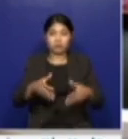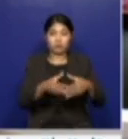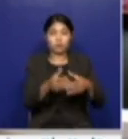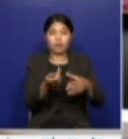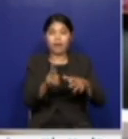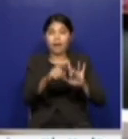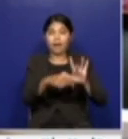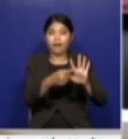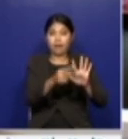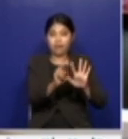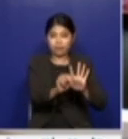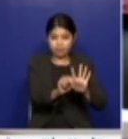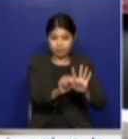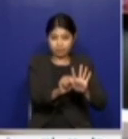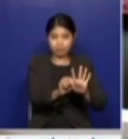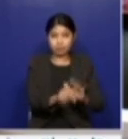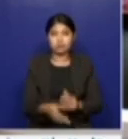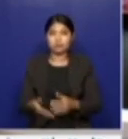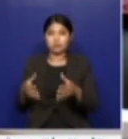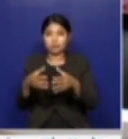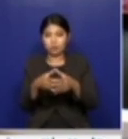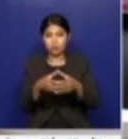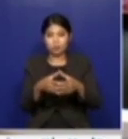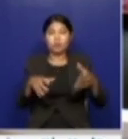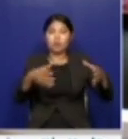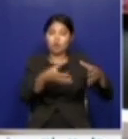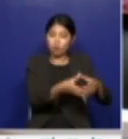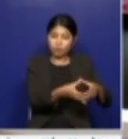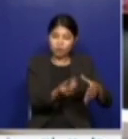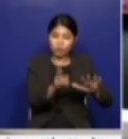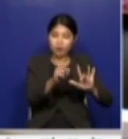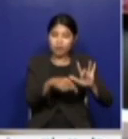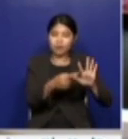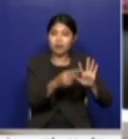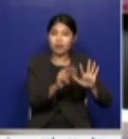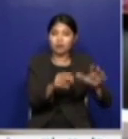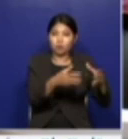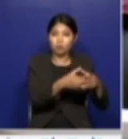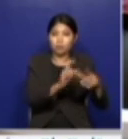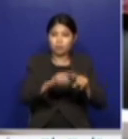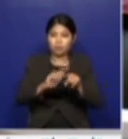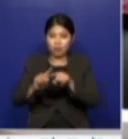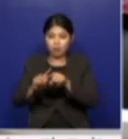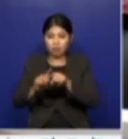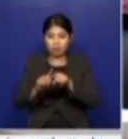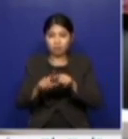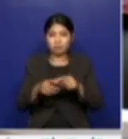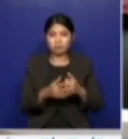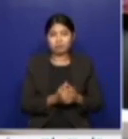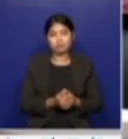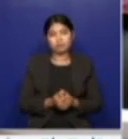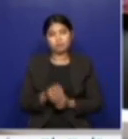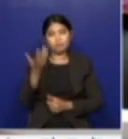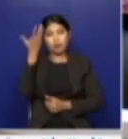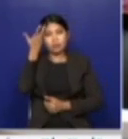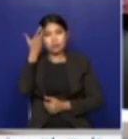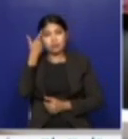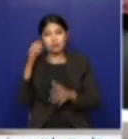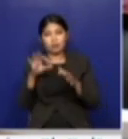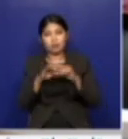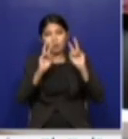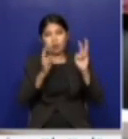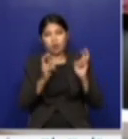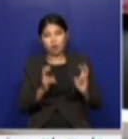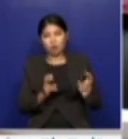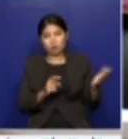และสมาชิกพัดร่วมฝ่ายค้านจะได้มีมุมมองต่อญัตติที่เสนอเข้ามาตอน